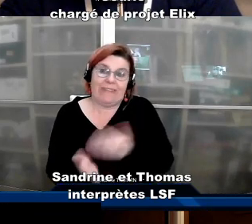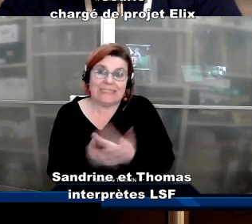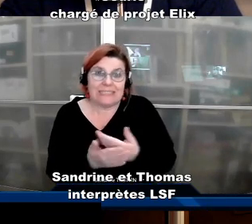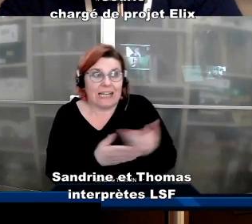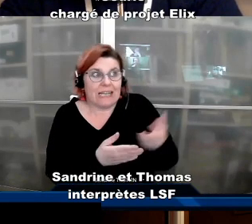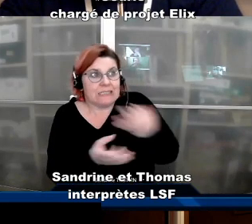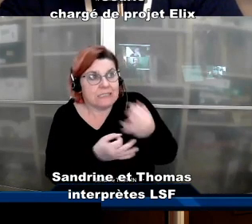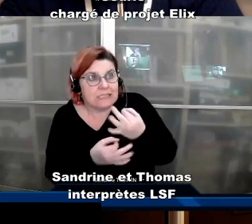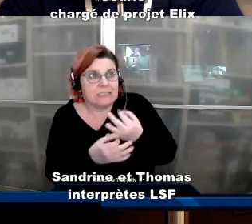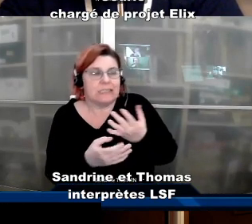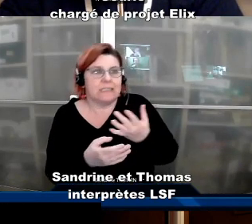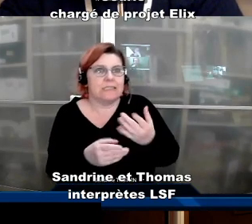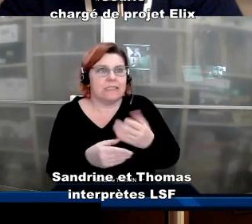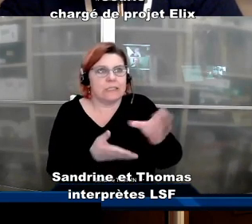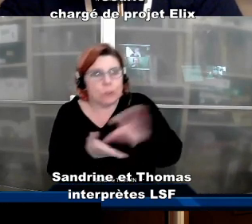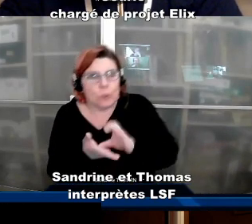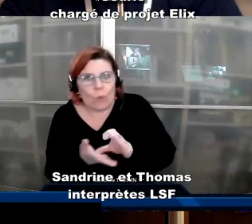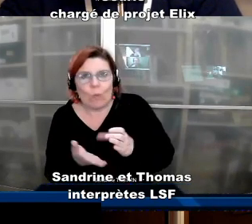ses dons.